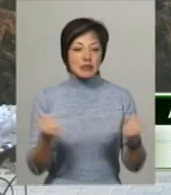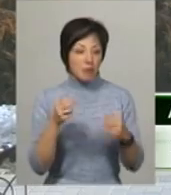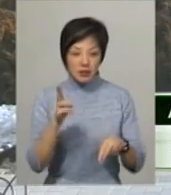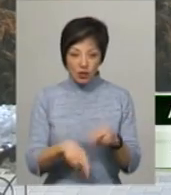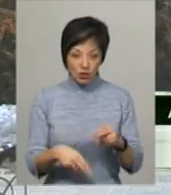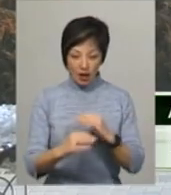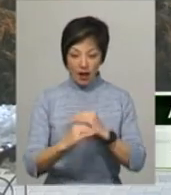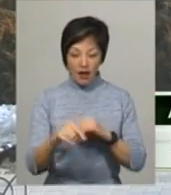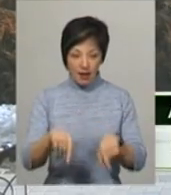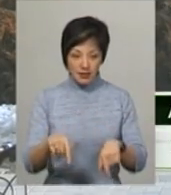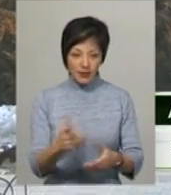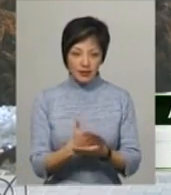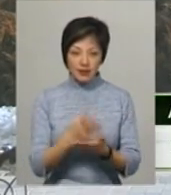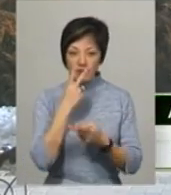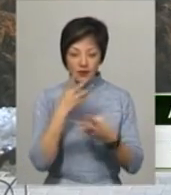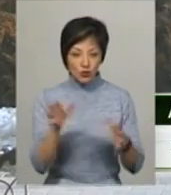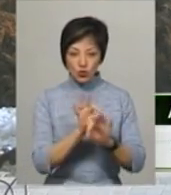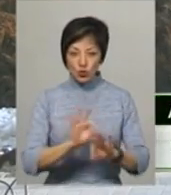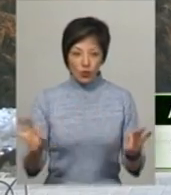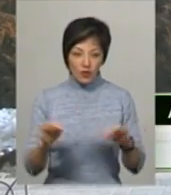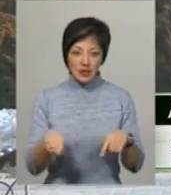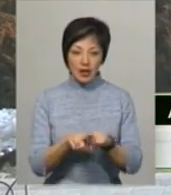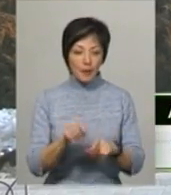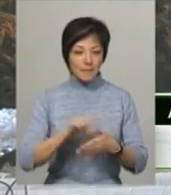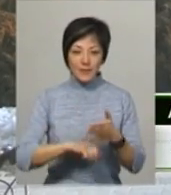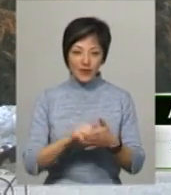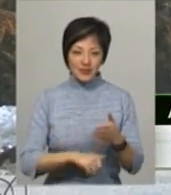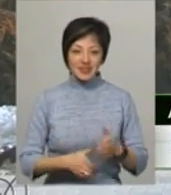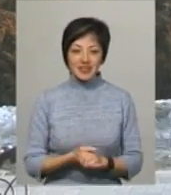закінчилась, асфальт проглянув. Це чудово, це такий повод, що